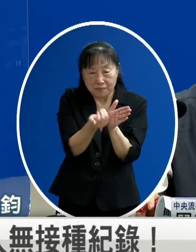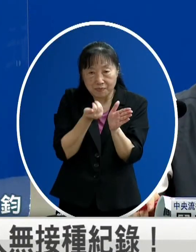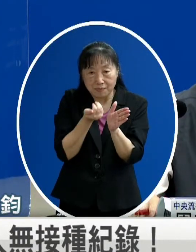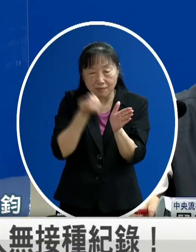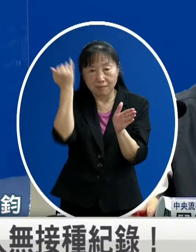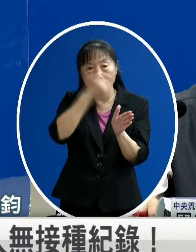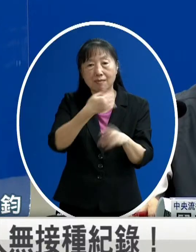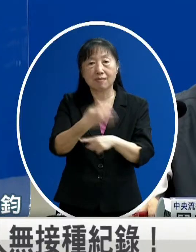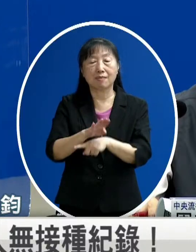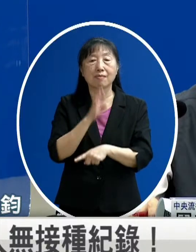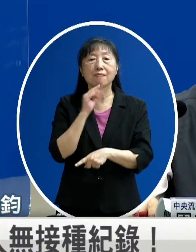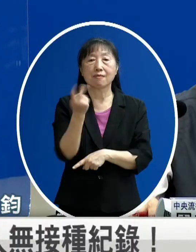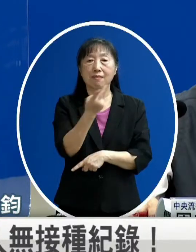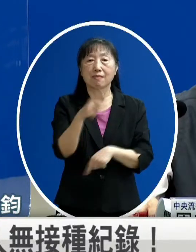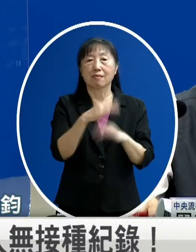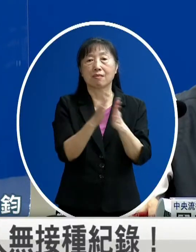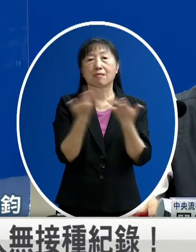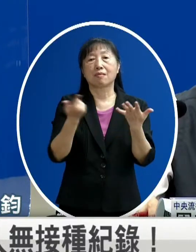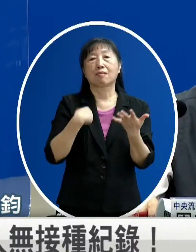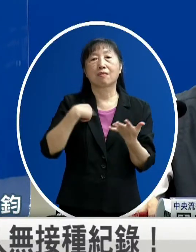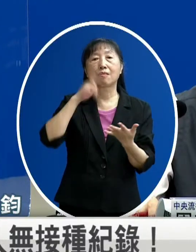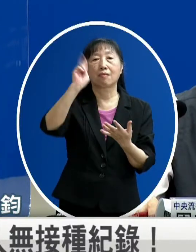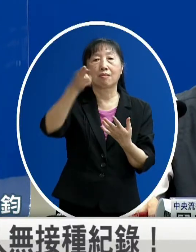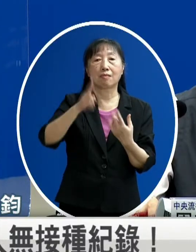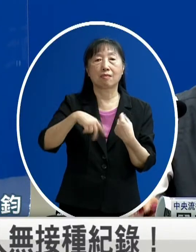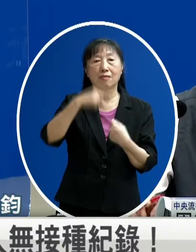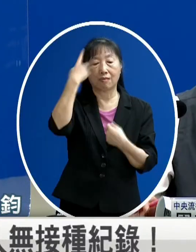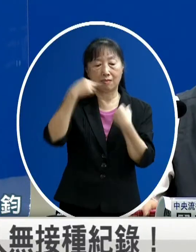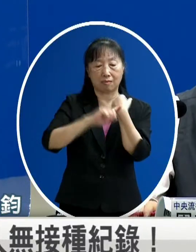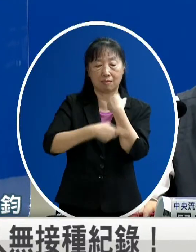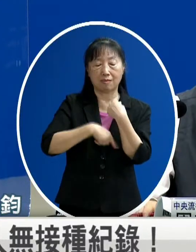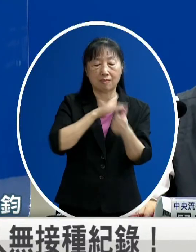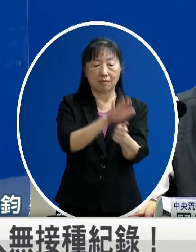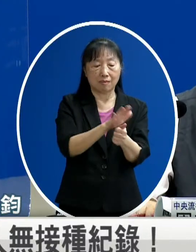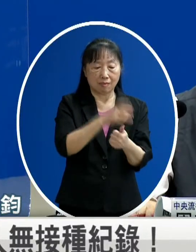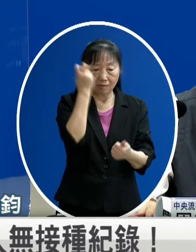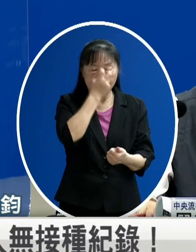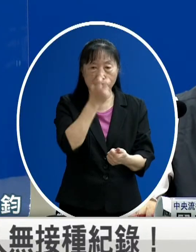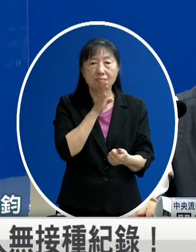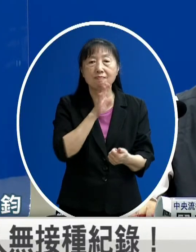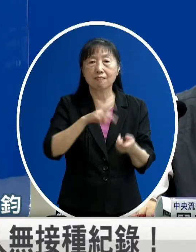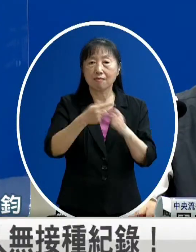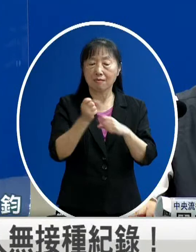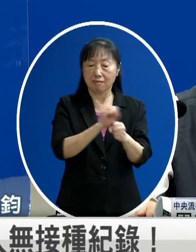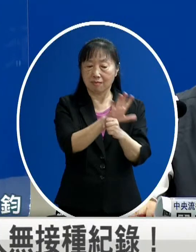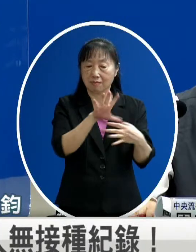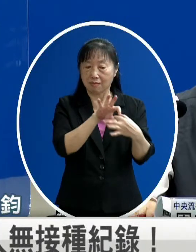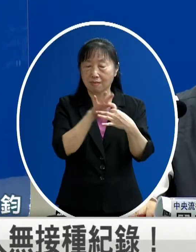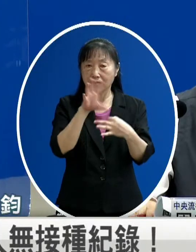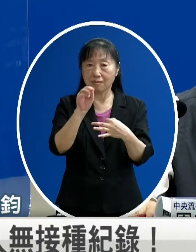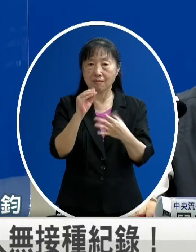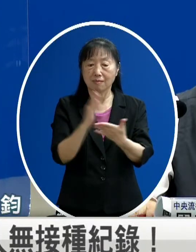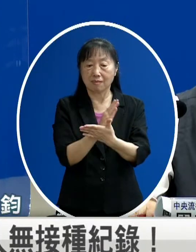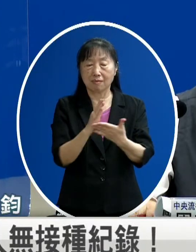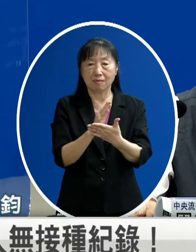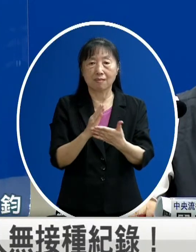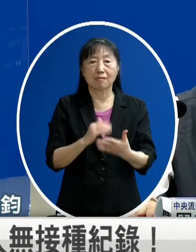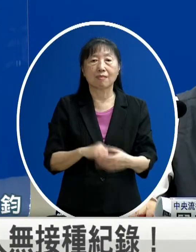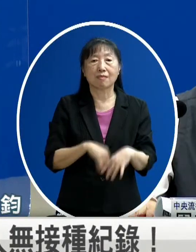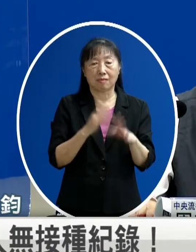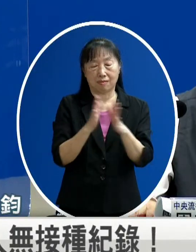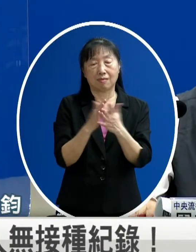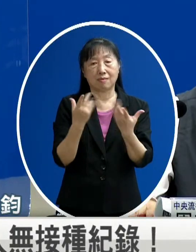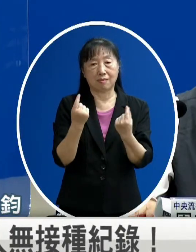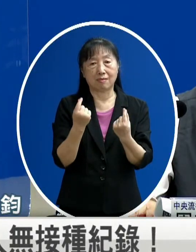死因都是透过司法或行政相验来研判，那事实上到底跟新冠的关联性都还有待进一步